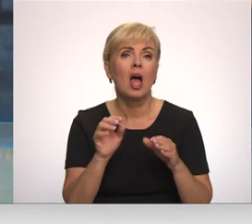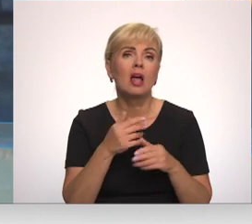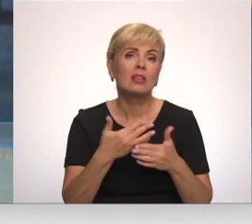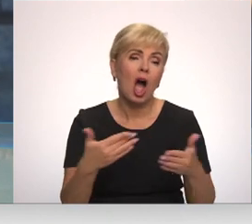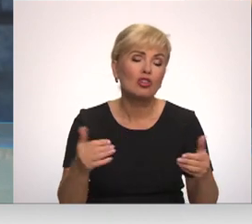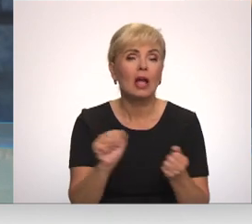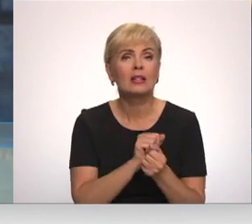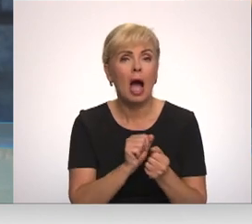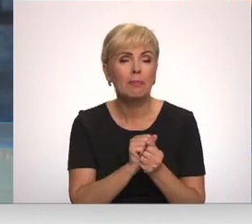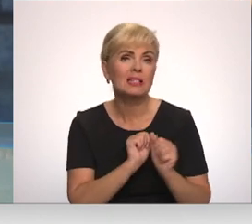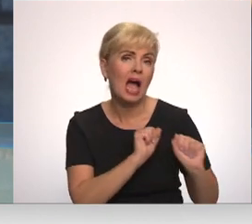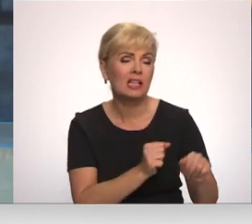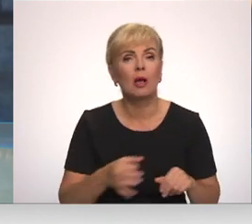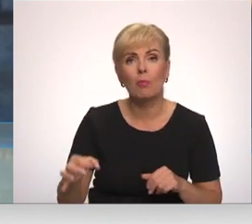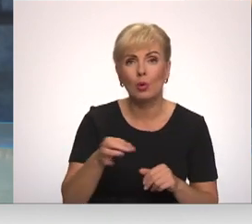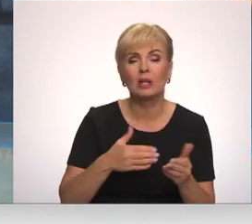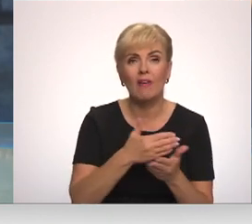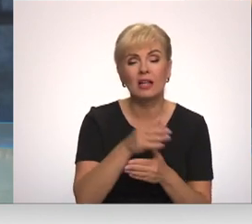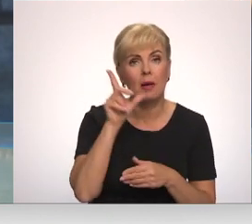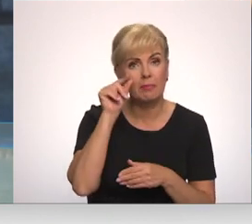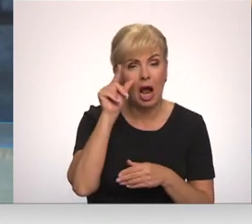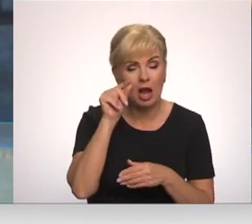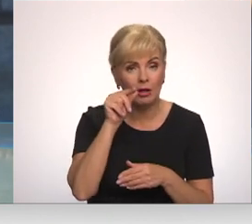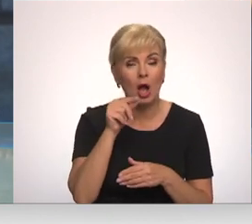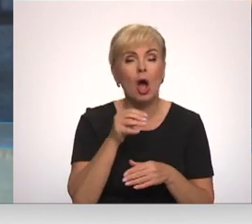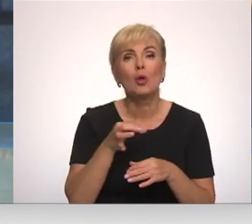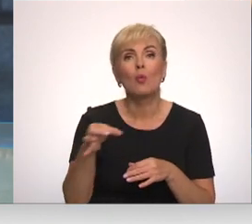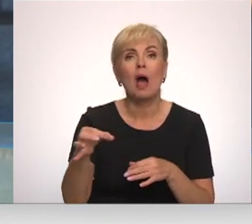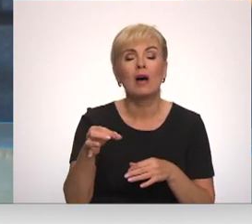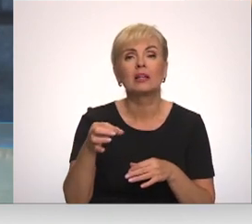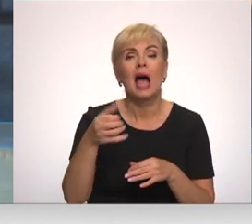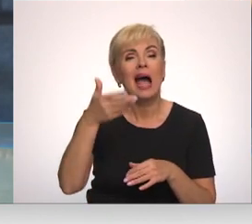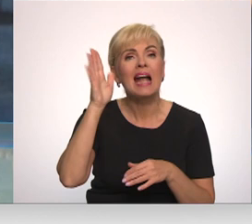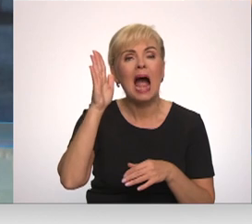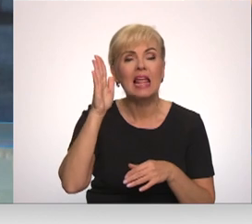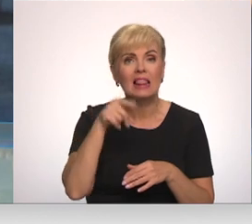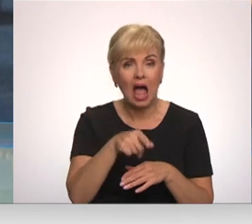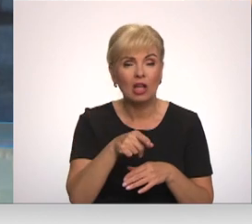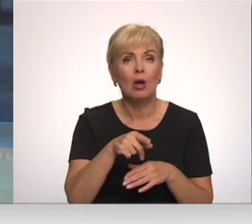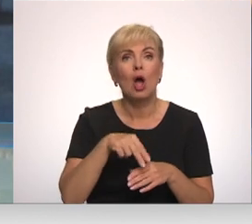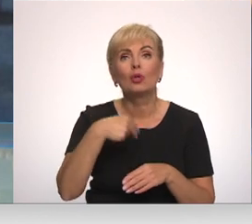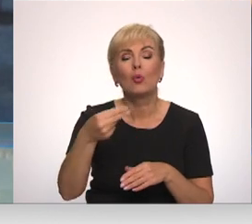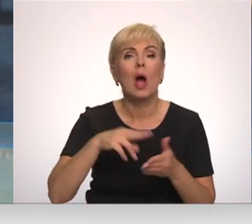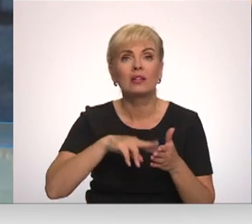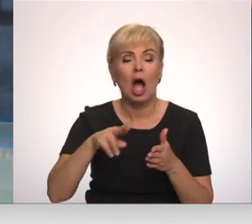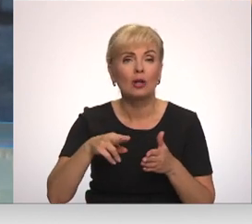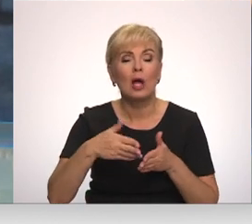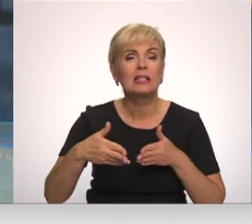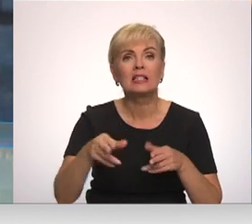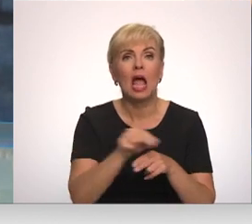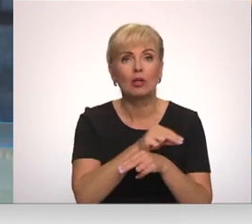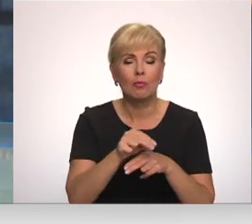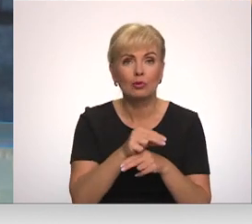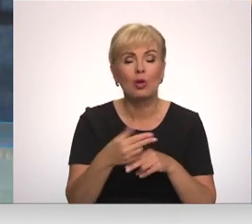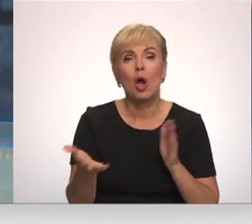aizsardzības organizācijās vērsušies Prēļu novada Galēnu pagasta iedzīvotāji. Novada pašvaldība devusi atļauju veicot ceļa būvdarbus,